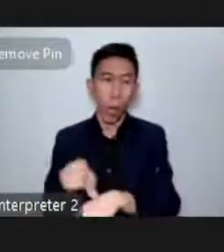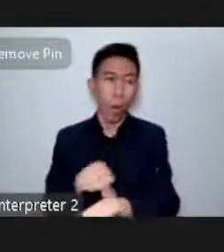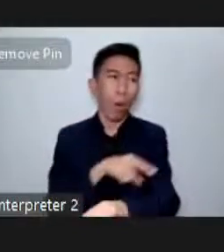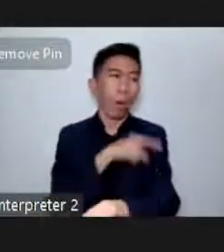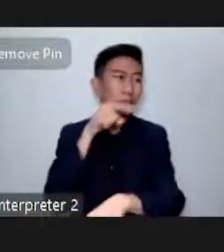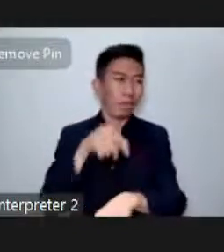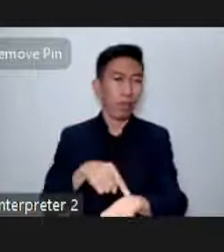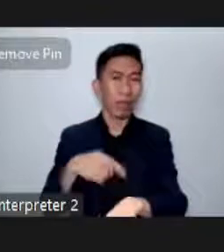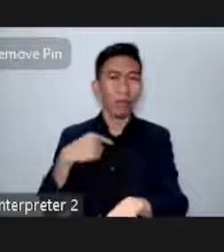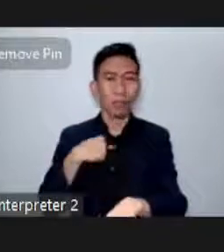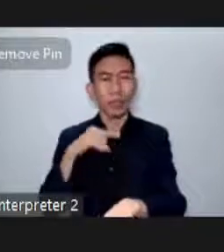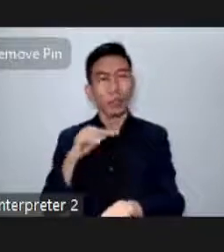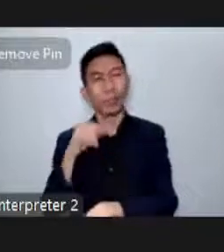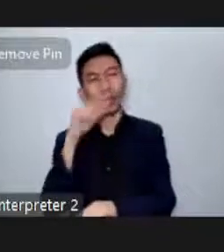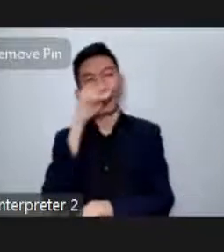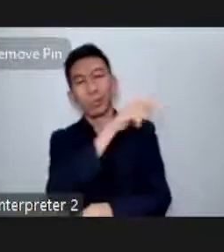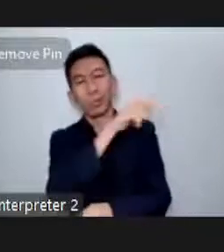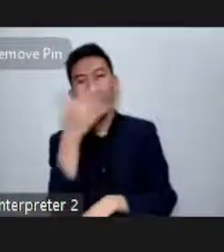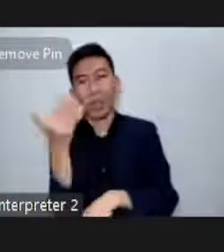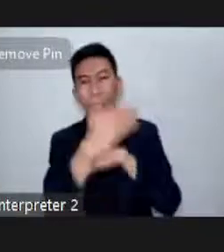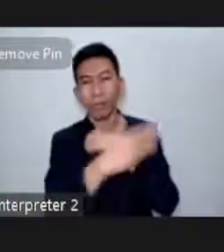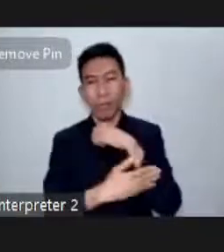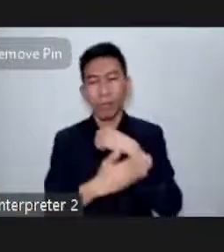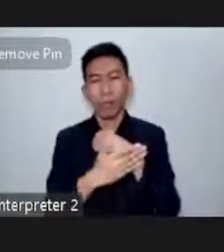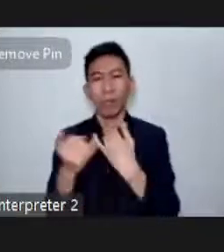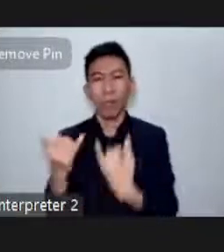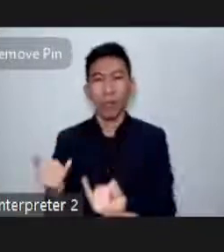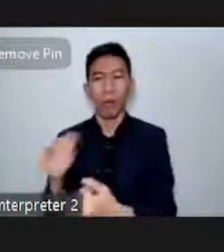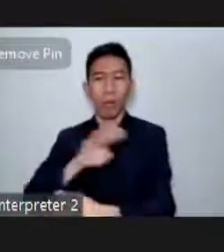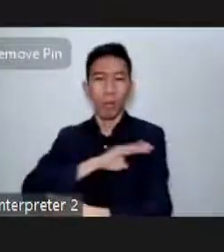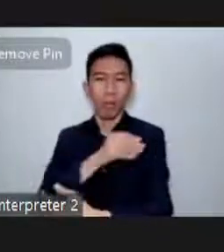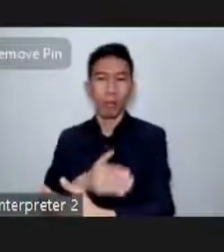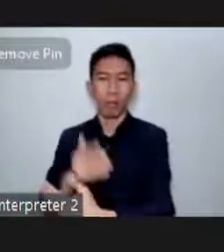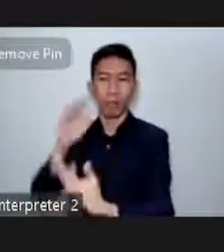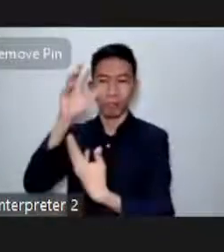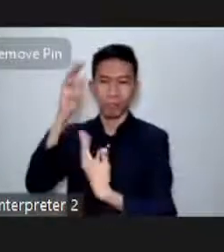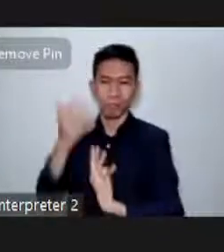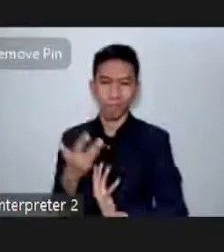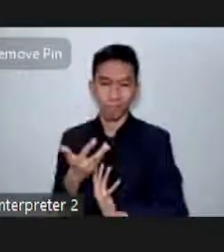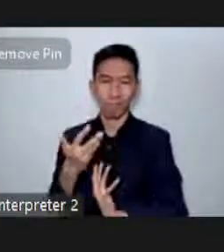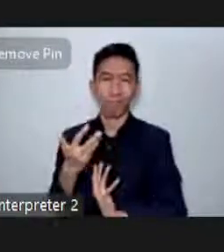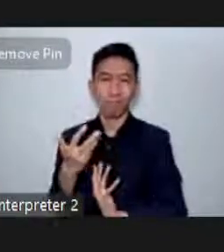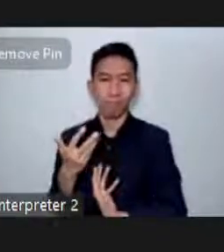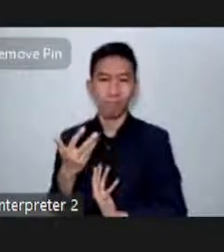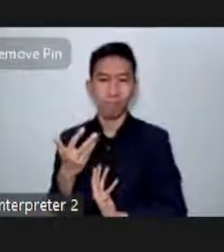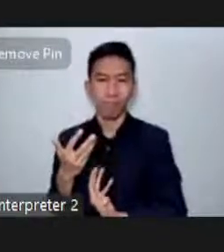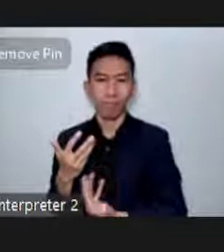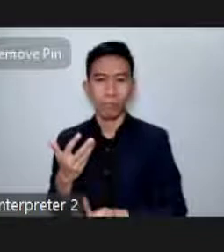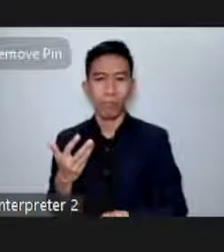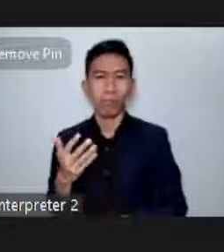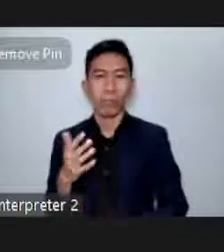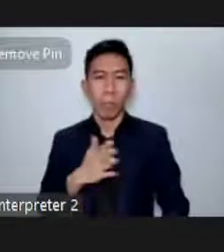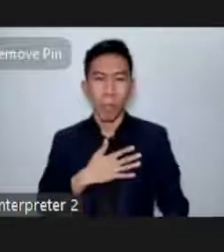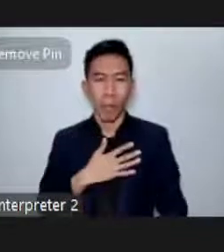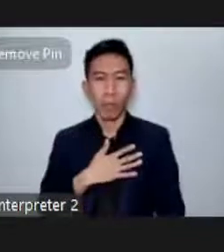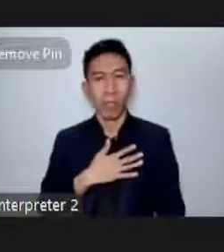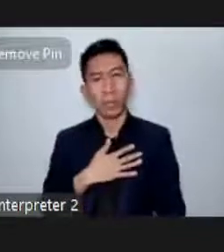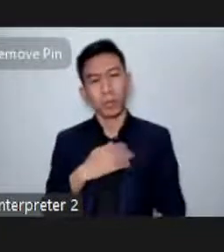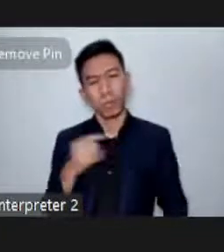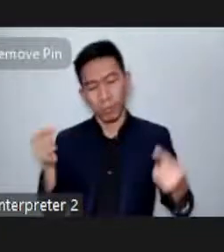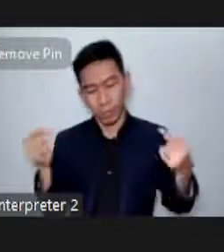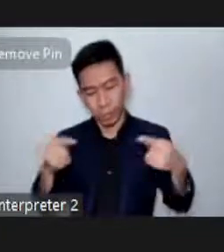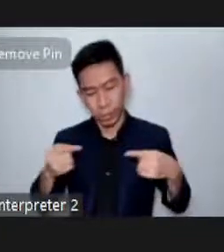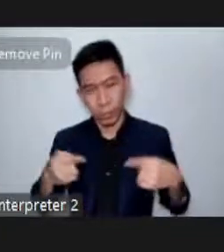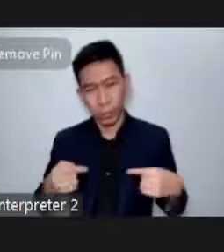kong nawala sa kanila. Kaya po, parang bali winawala po ang nararamdaman ko